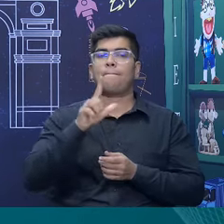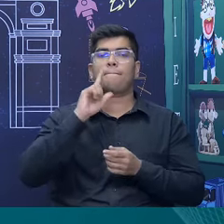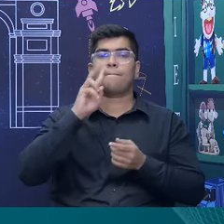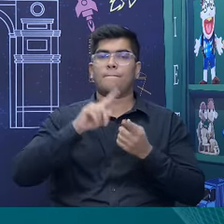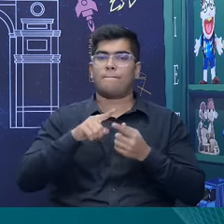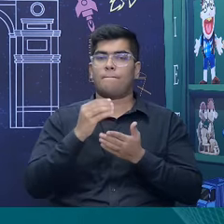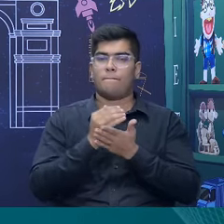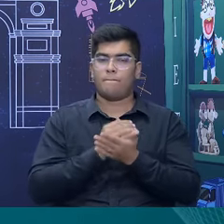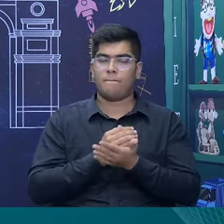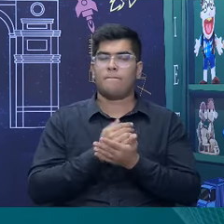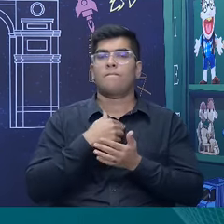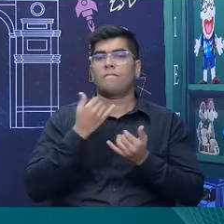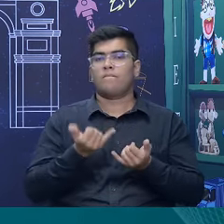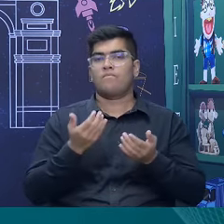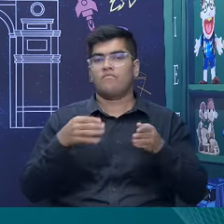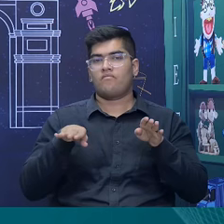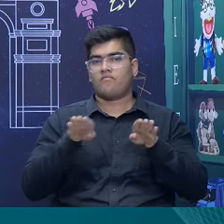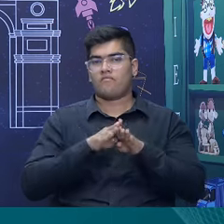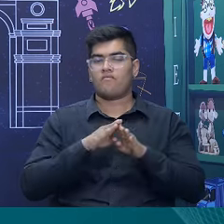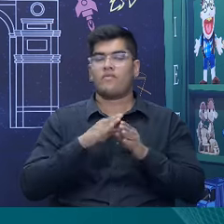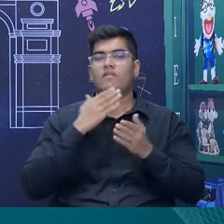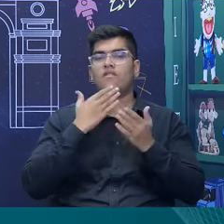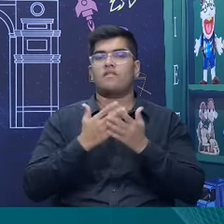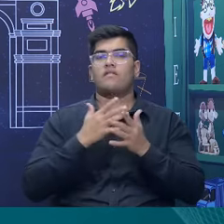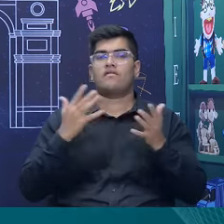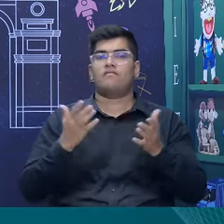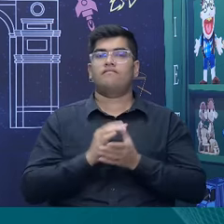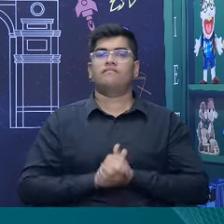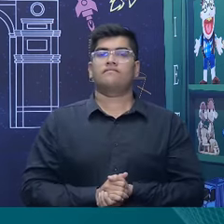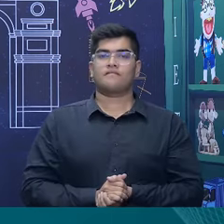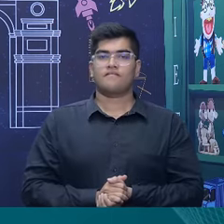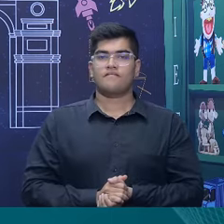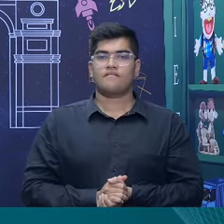सेशन से मैं सुरजन राजपूत लेती हूं अनुमति आपका दिन शुभ हो